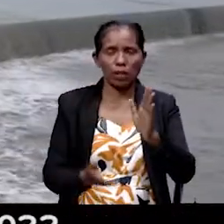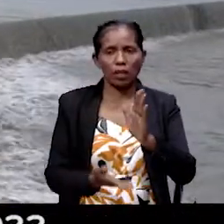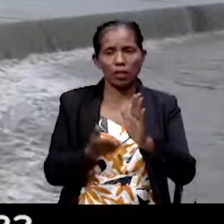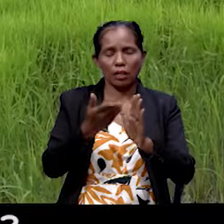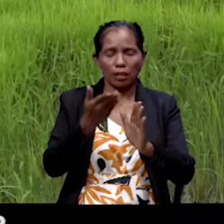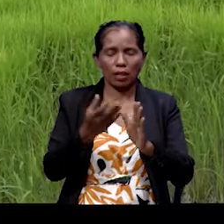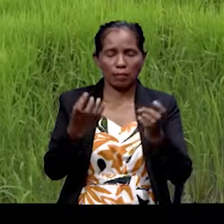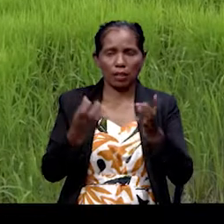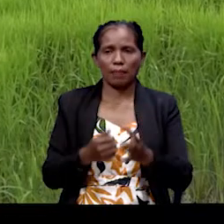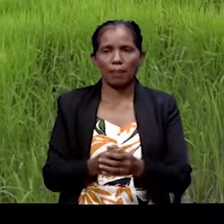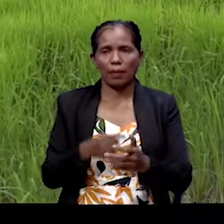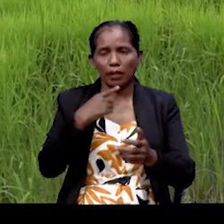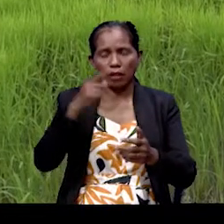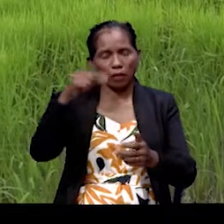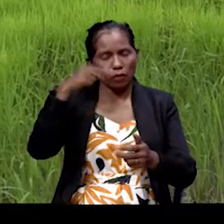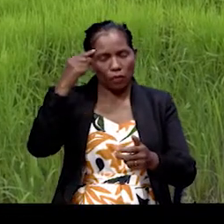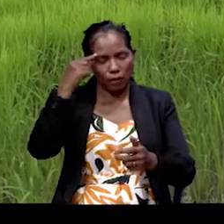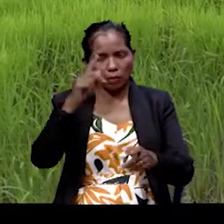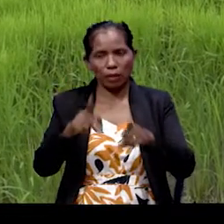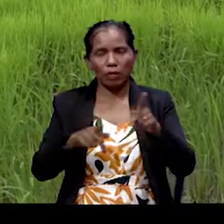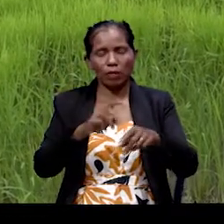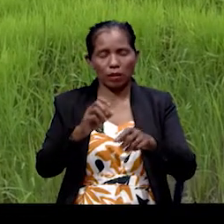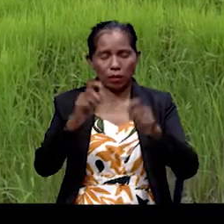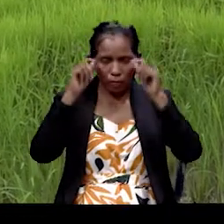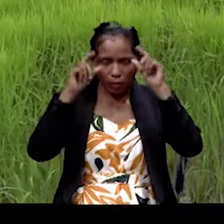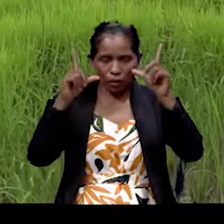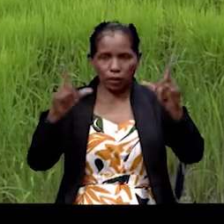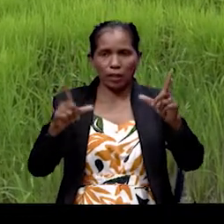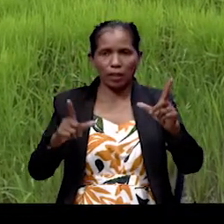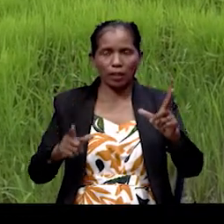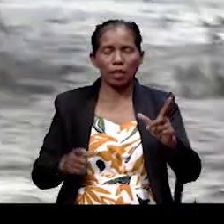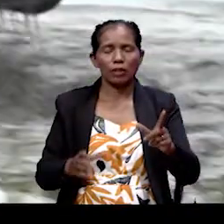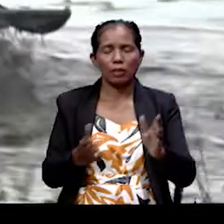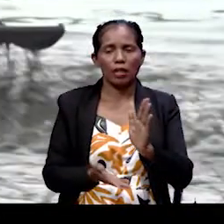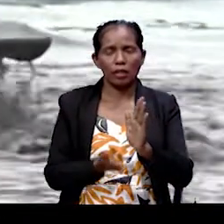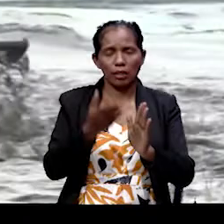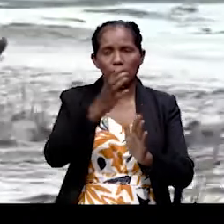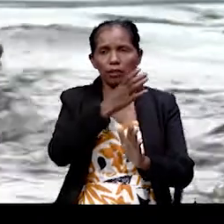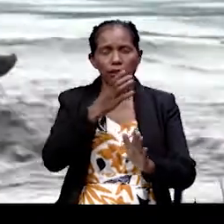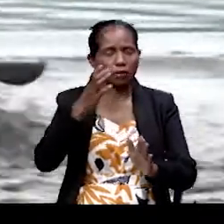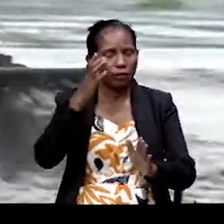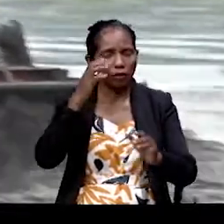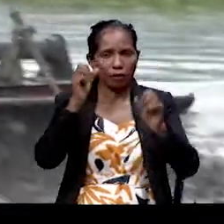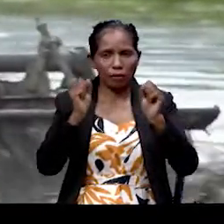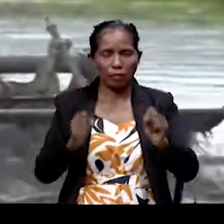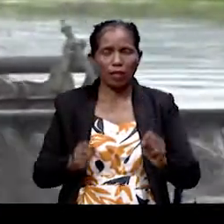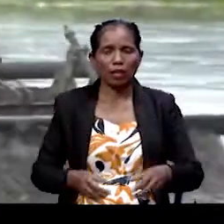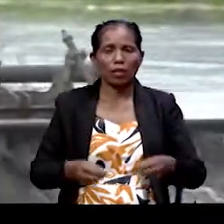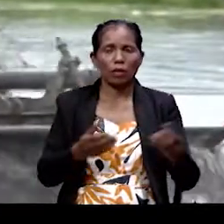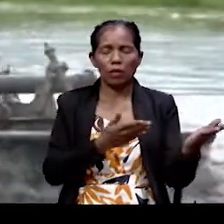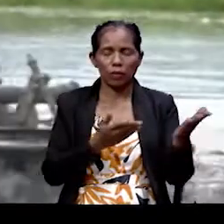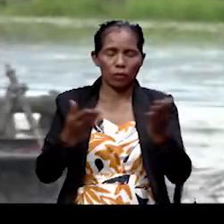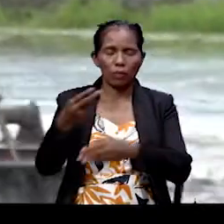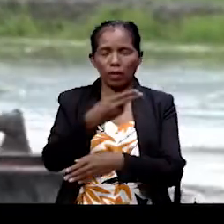mais encoraja o governo no povo Timor-Leste a tua saia produção e setor agricultura no pecuária, no nebe a exportação ba